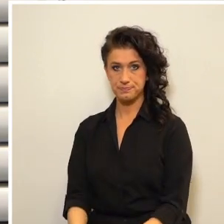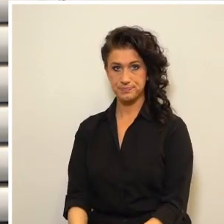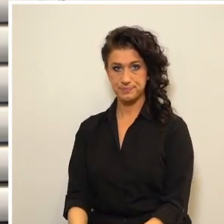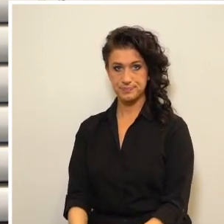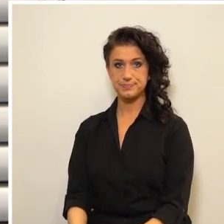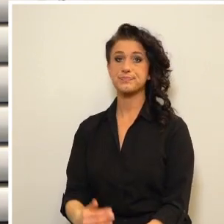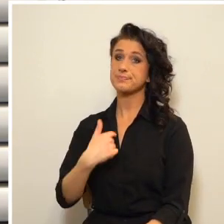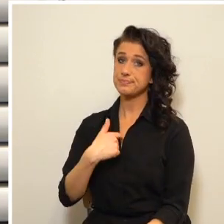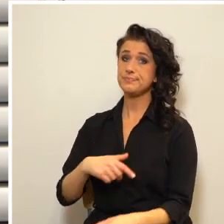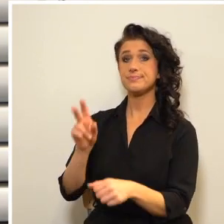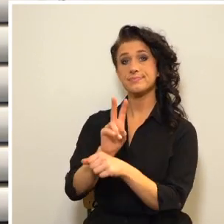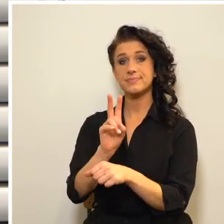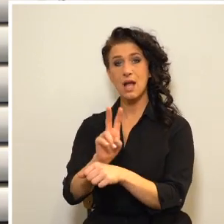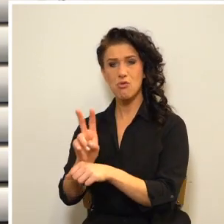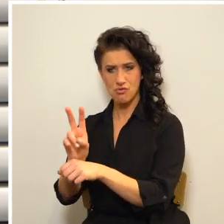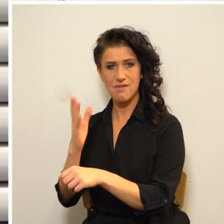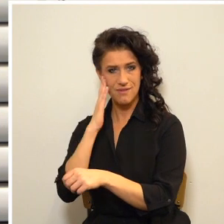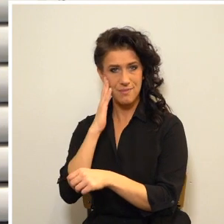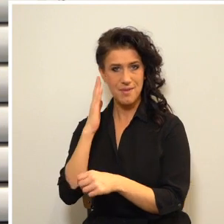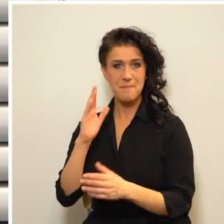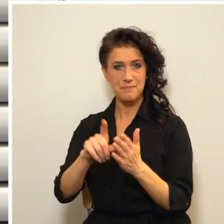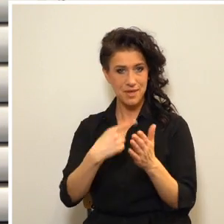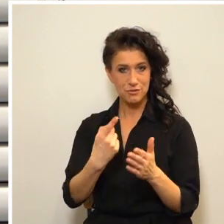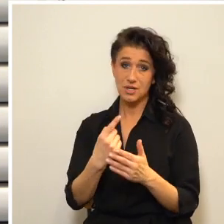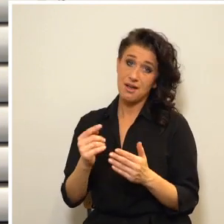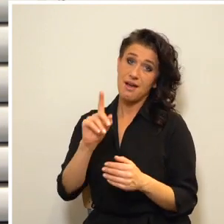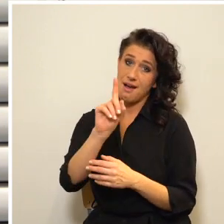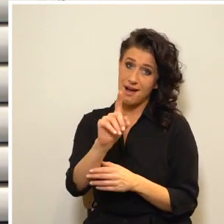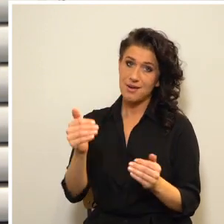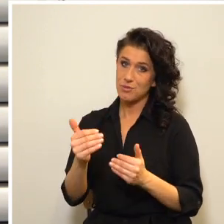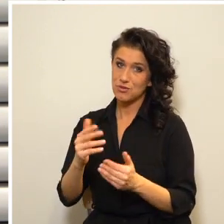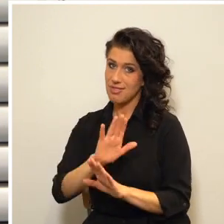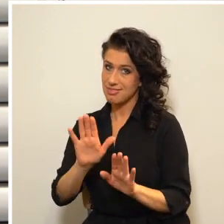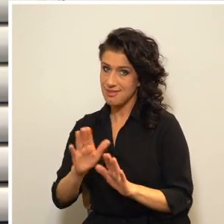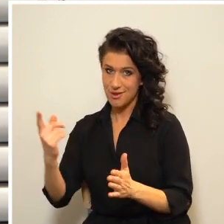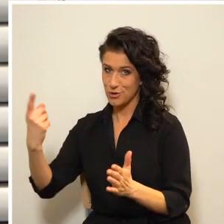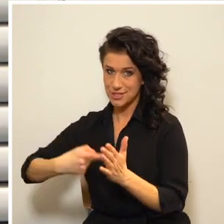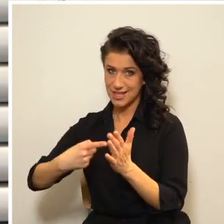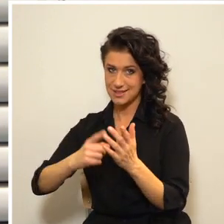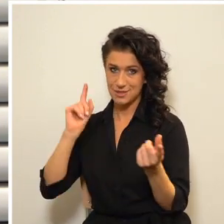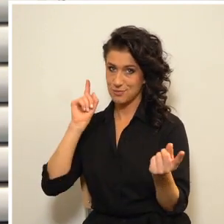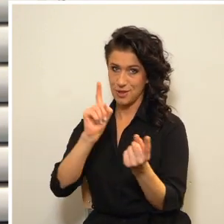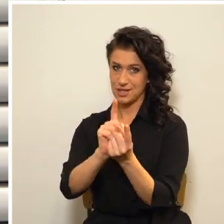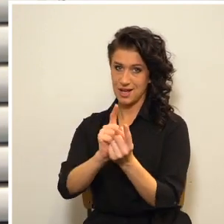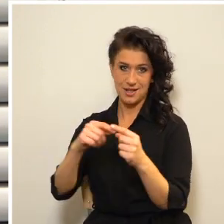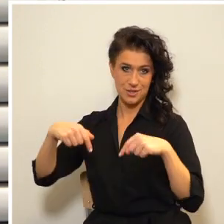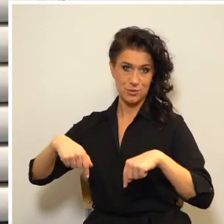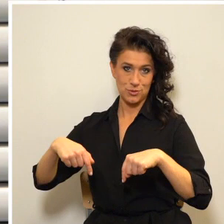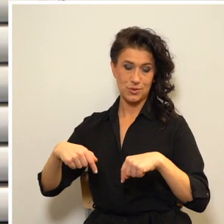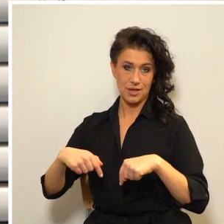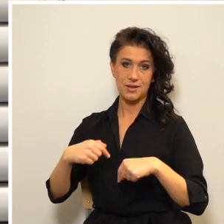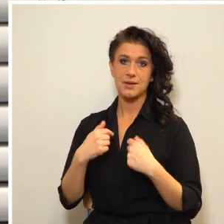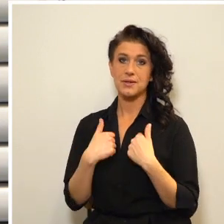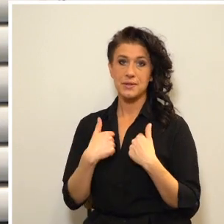Ufam że marzenie ostatnie ale moje spotkanie tego typu Ja już tam